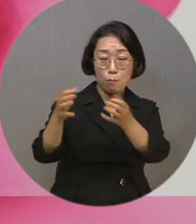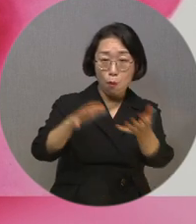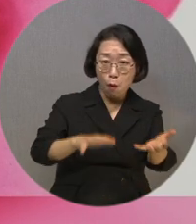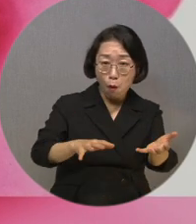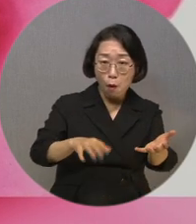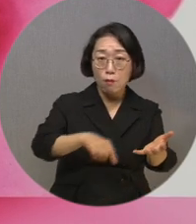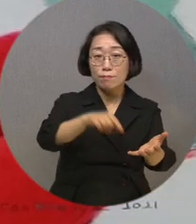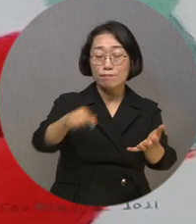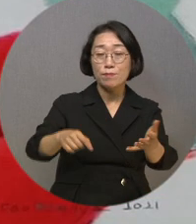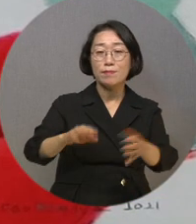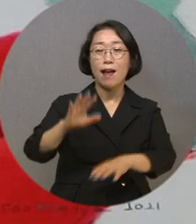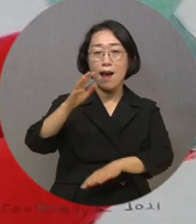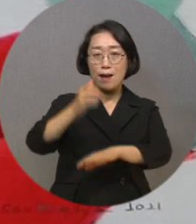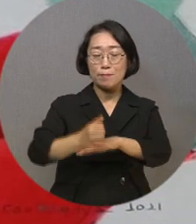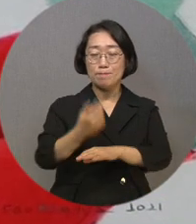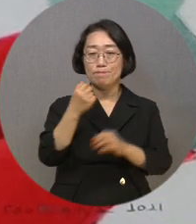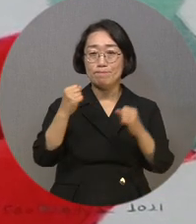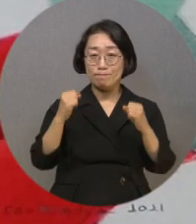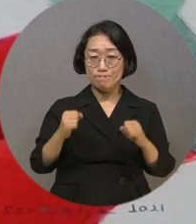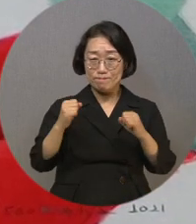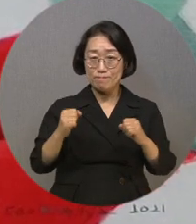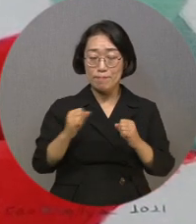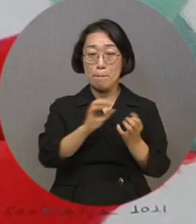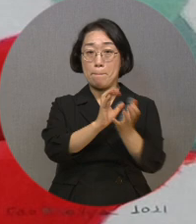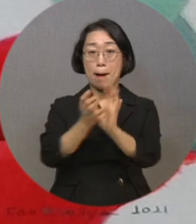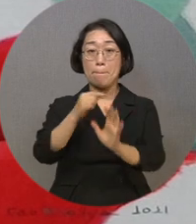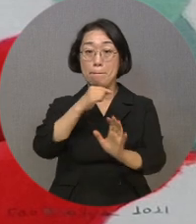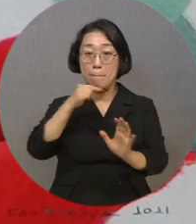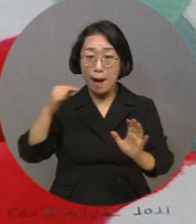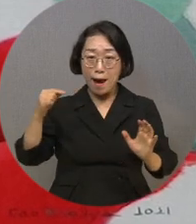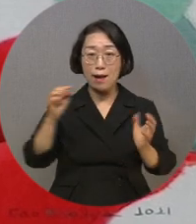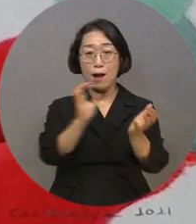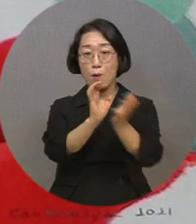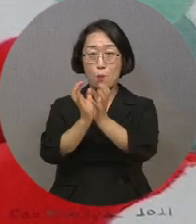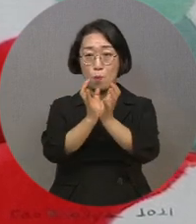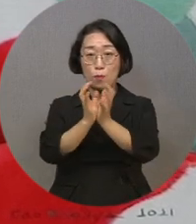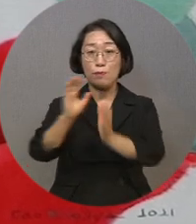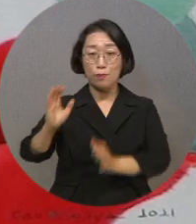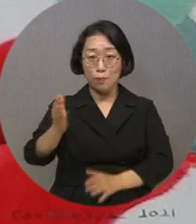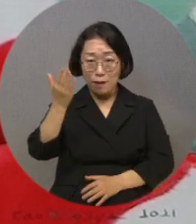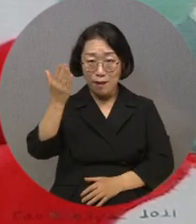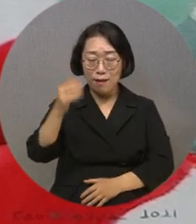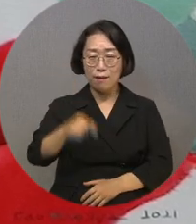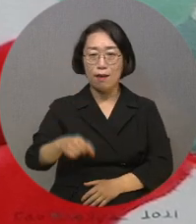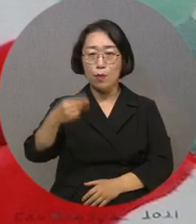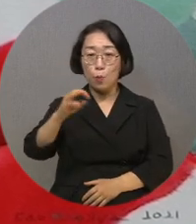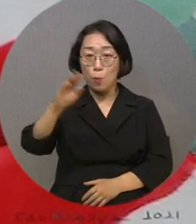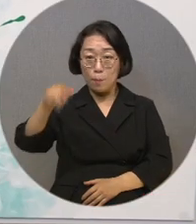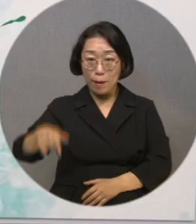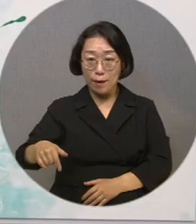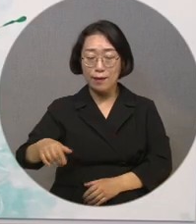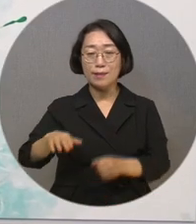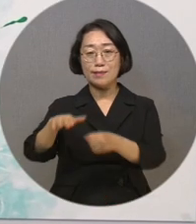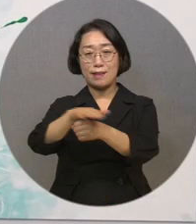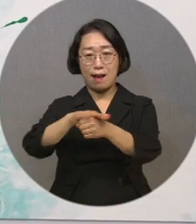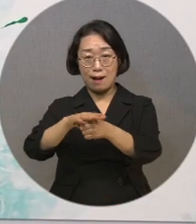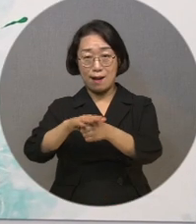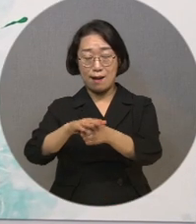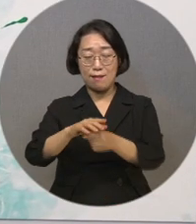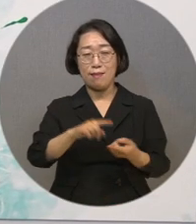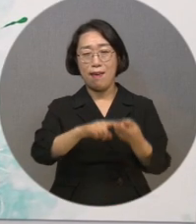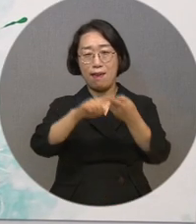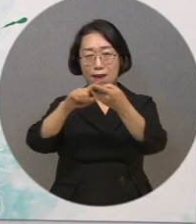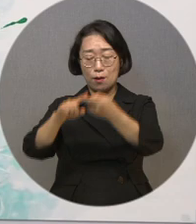온몸으로 채화해 품고 키워 붉은 꽃잎을 만들고 작가의 동백사랑은 화폭 속에서